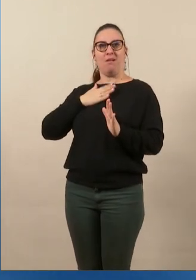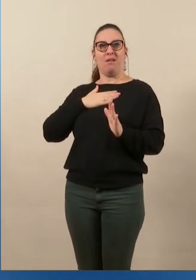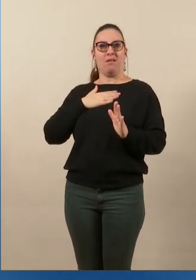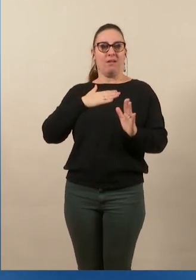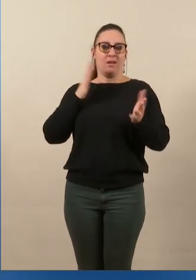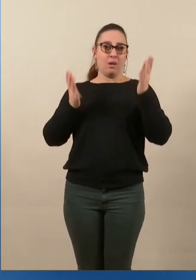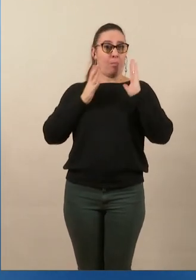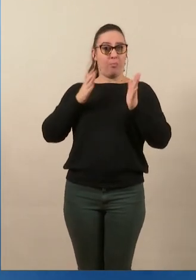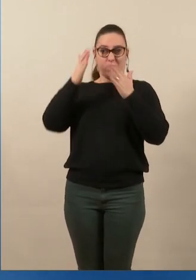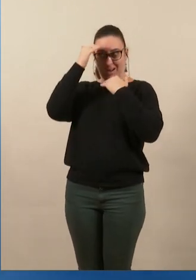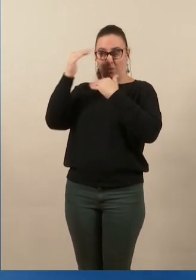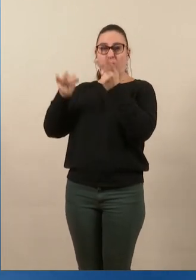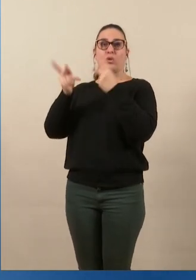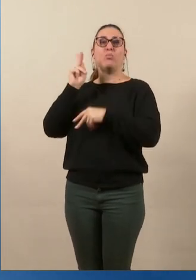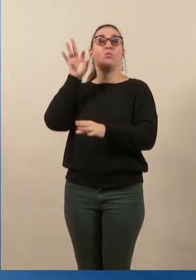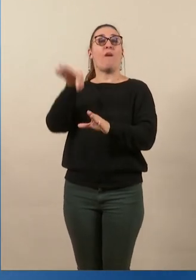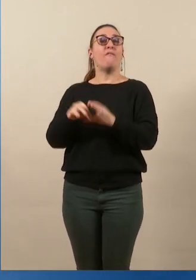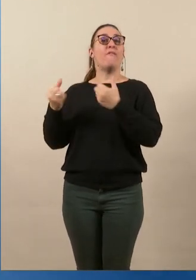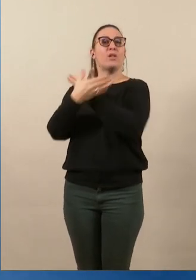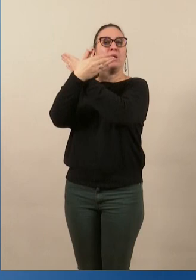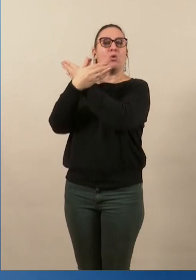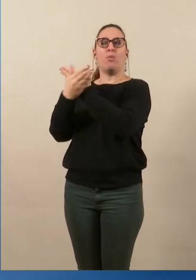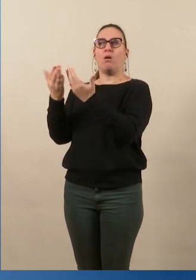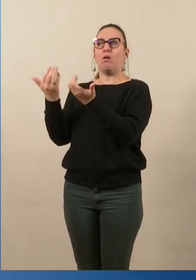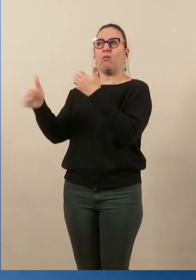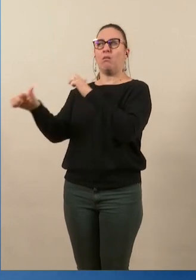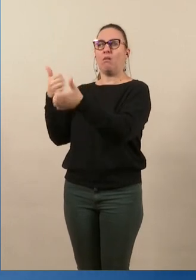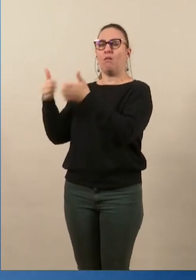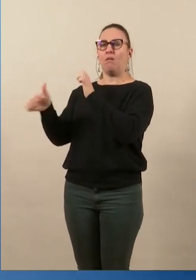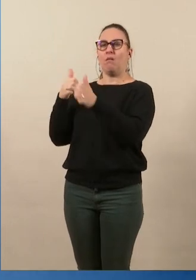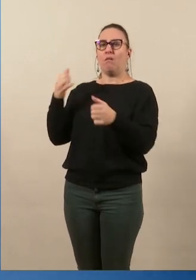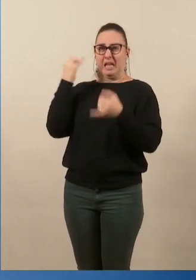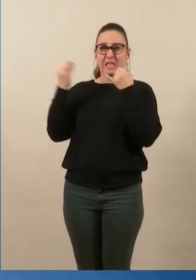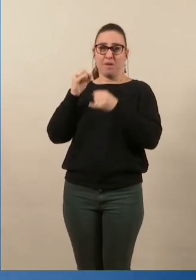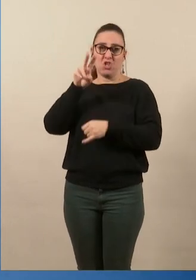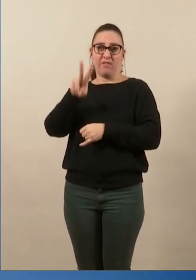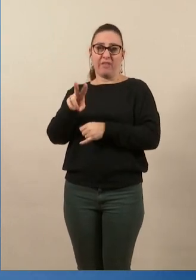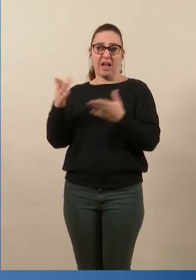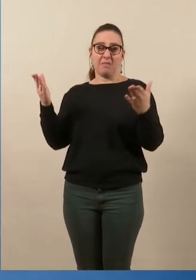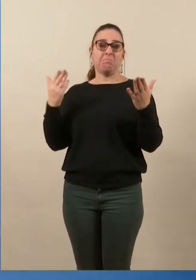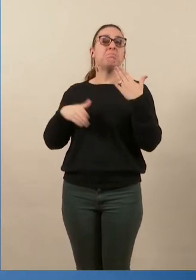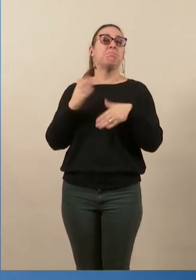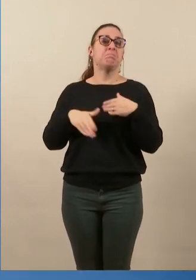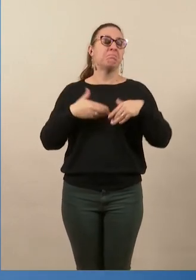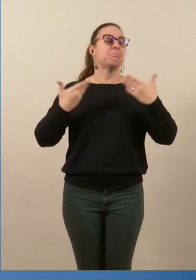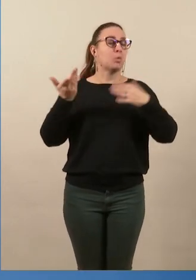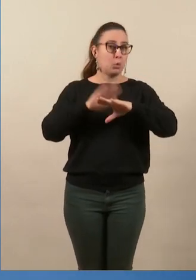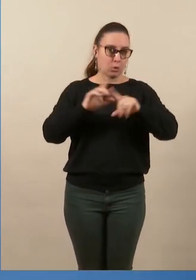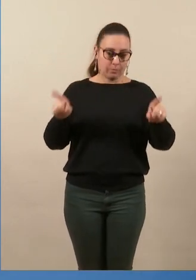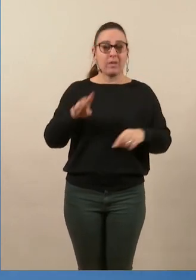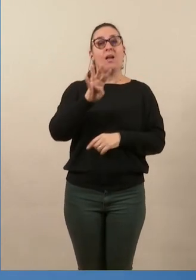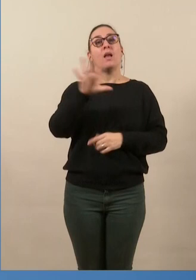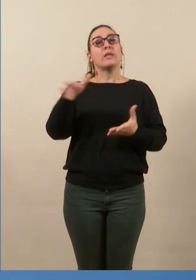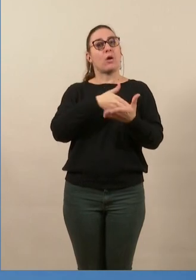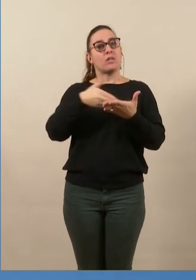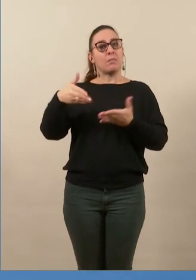défiance qu'on a eu dans le vote métropolitain si ça s'était passé ainsi et c'était 45 millions